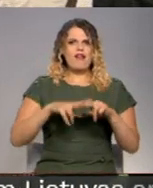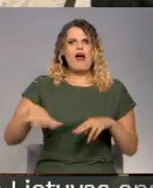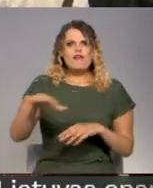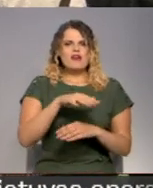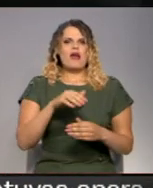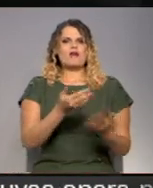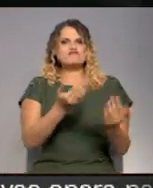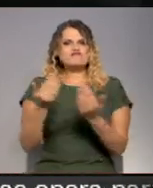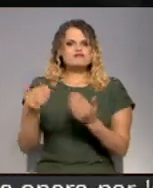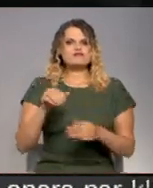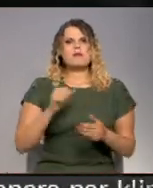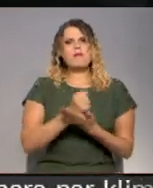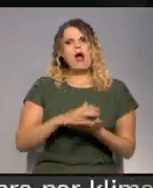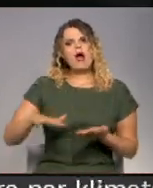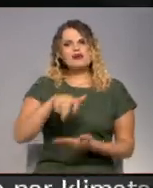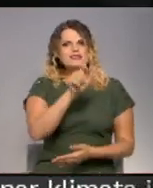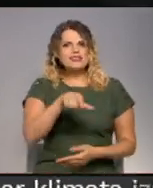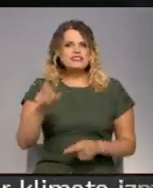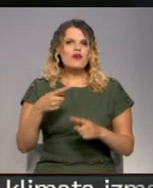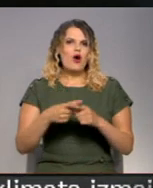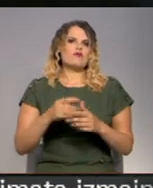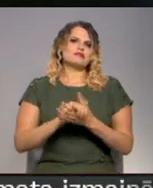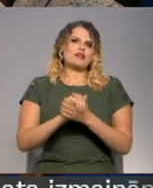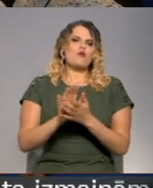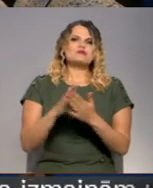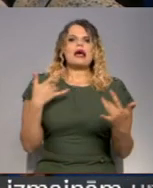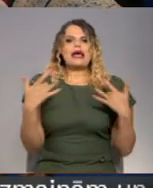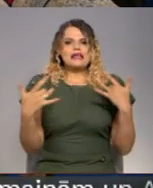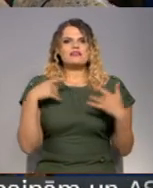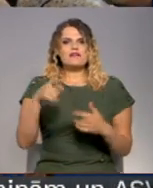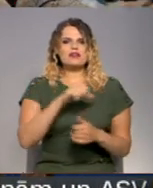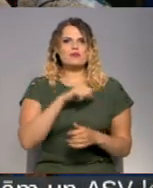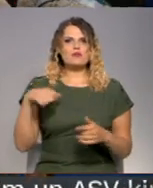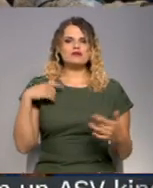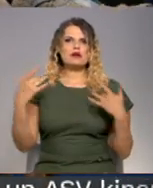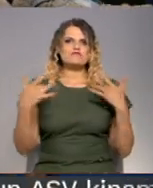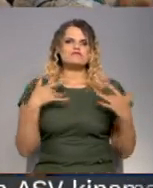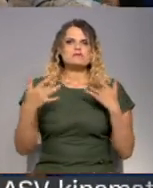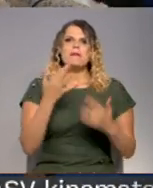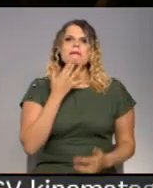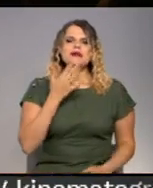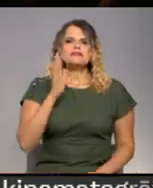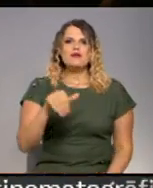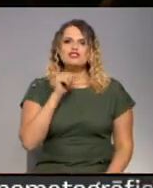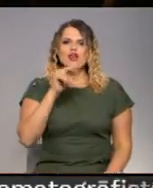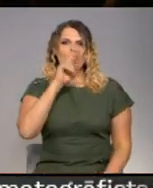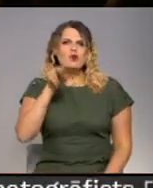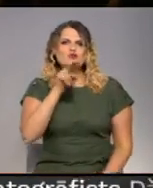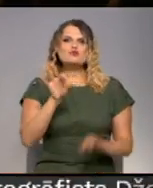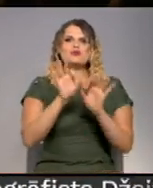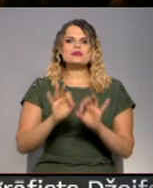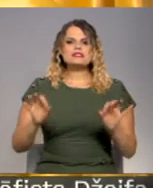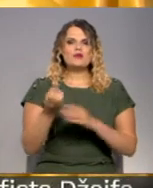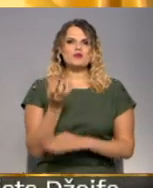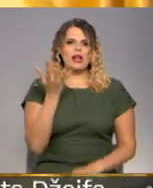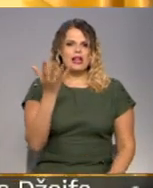aicinot Rencēnu pagasta ļaudis un savus draugus uz izrādi. Viņi iestudējuši Gētes pasacīju par zaļo čūsku un skaisto